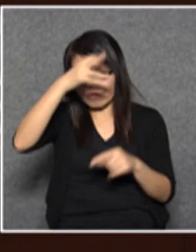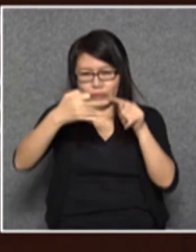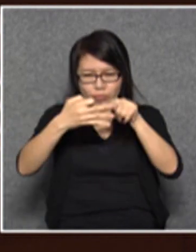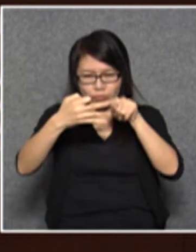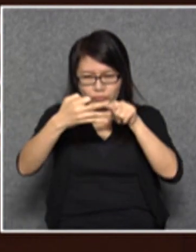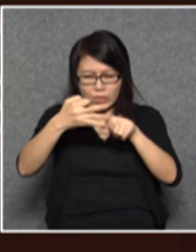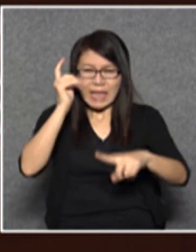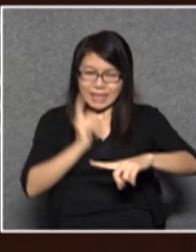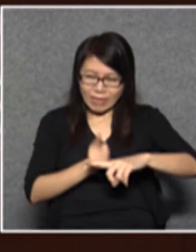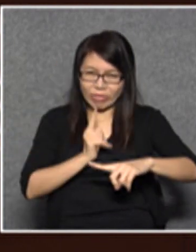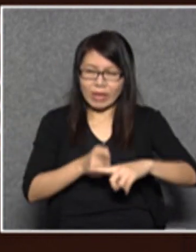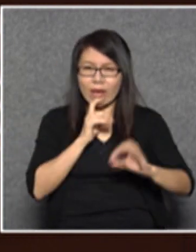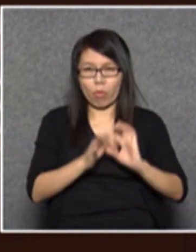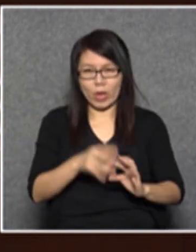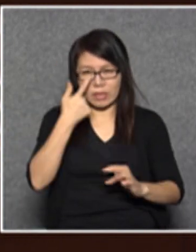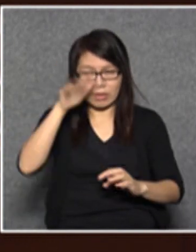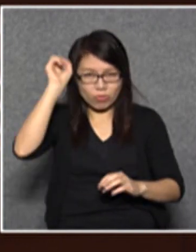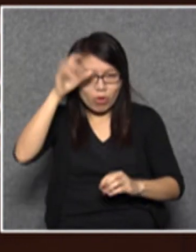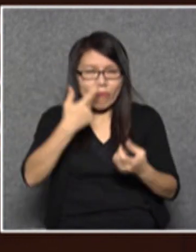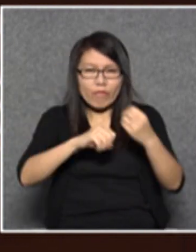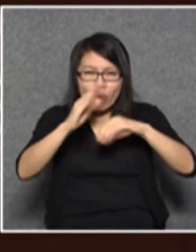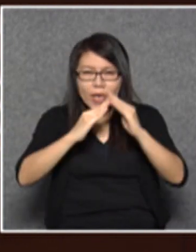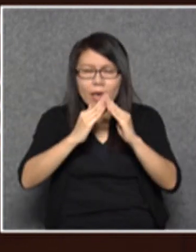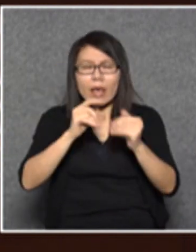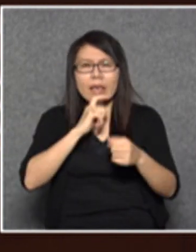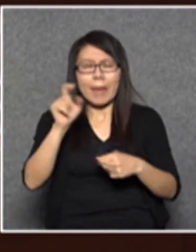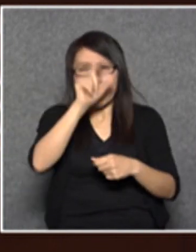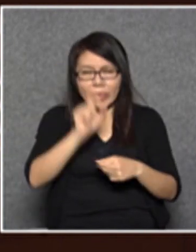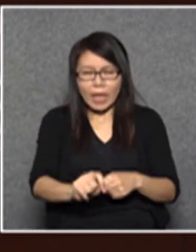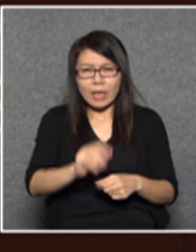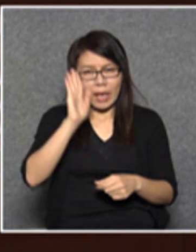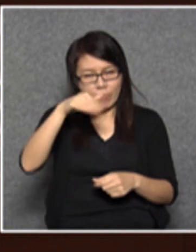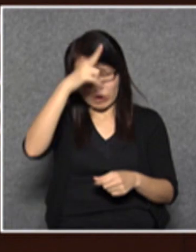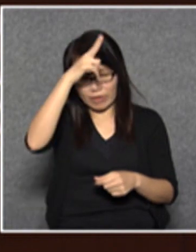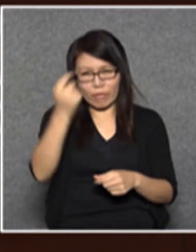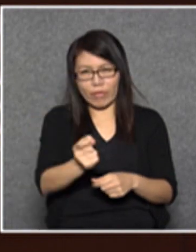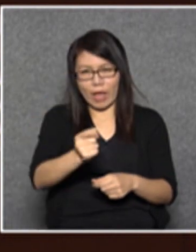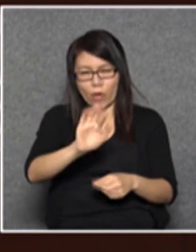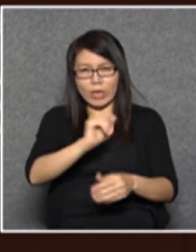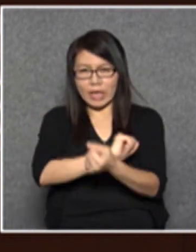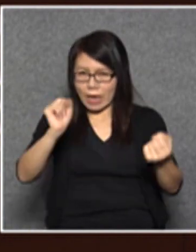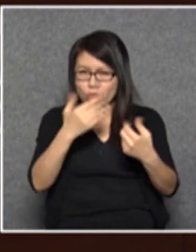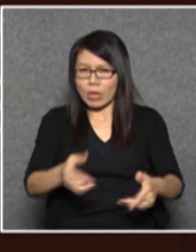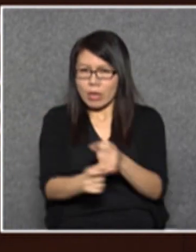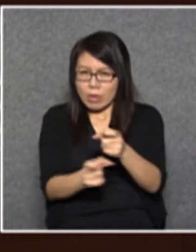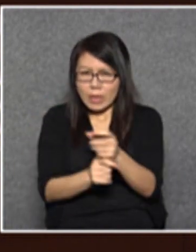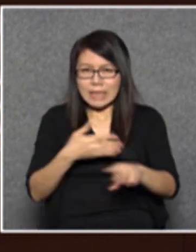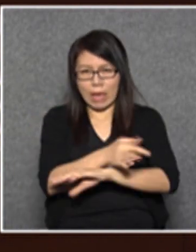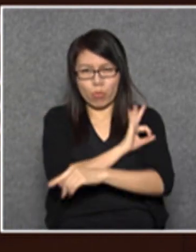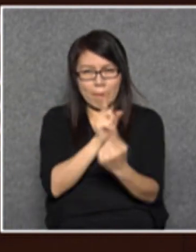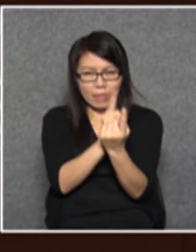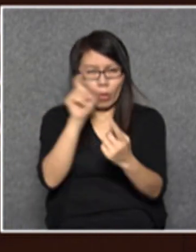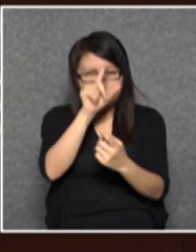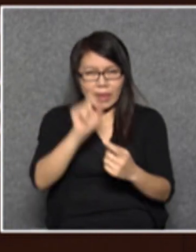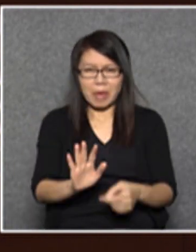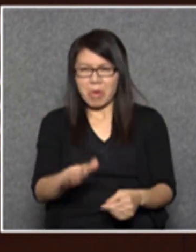是關於創新科技的民生問題，令到政府可以立即去解決我們業界和社會面對的問題，而不是只是